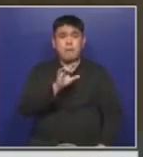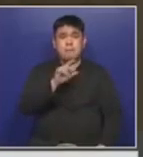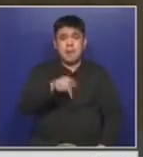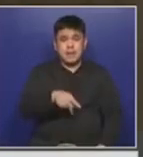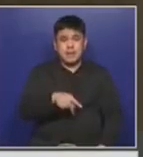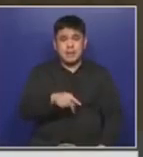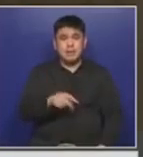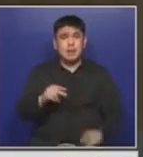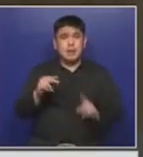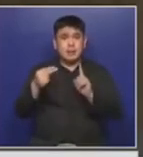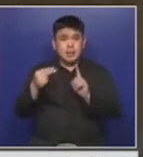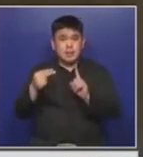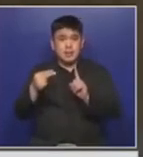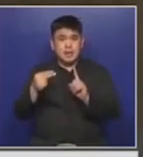เป็น